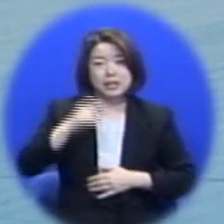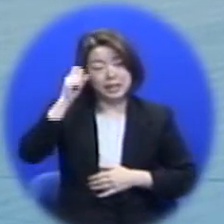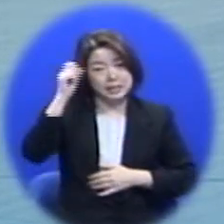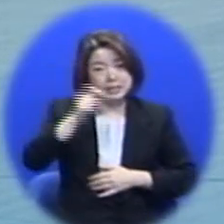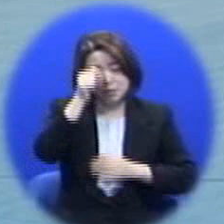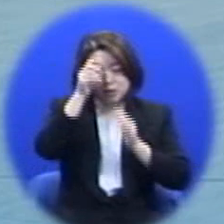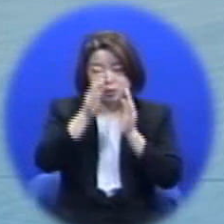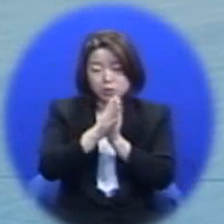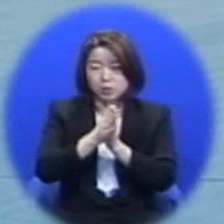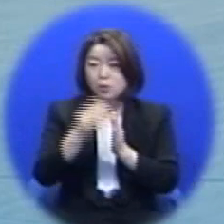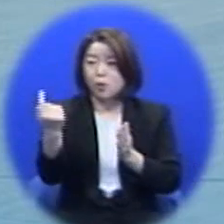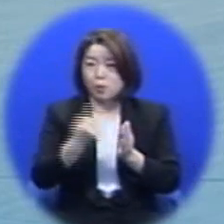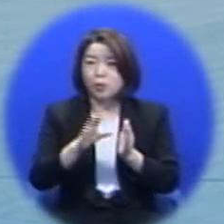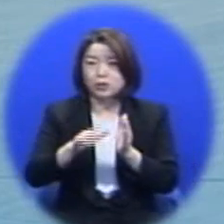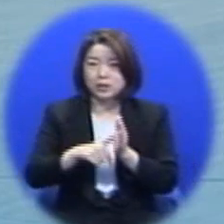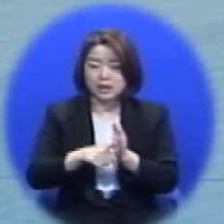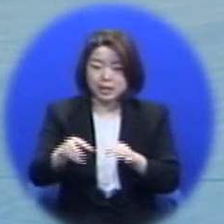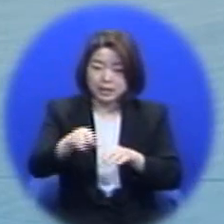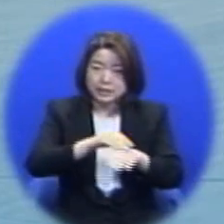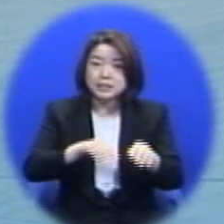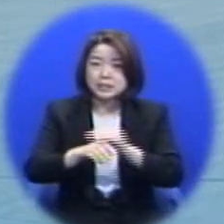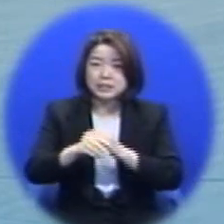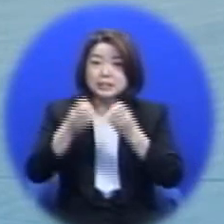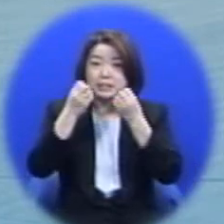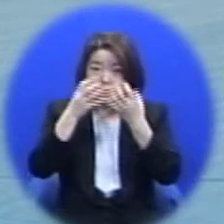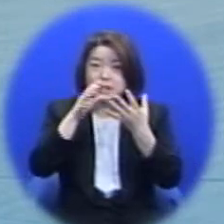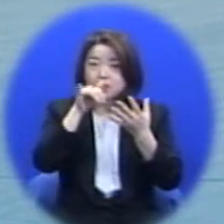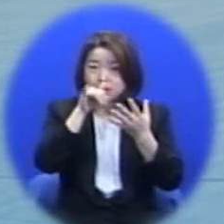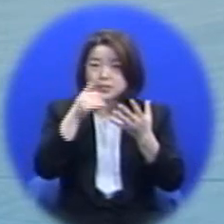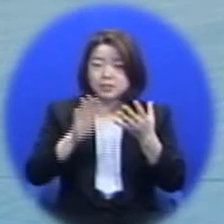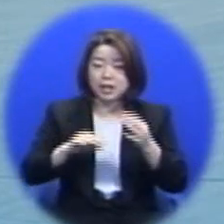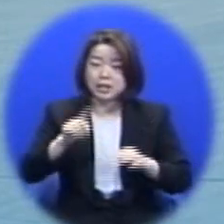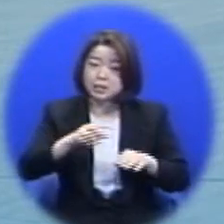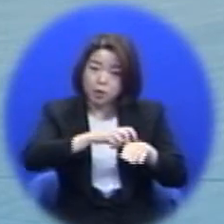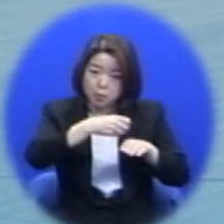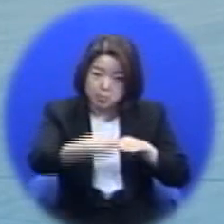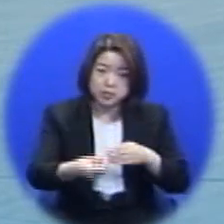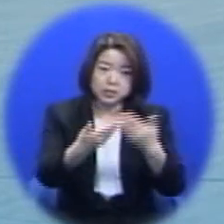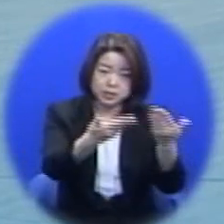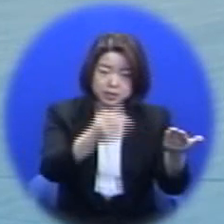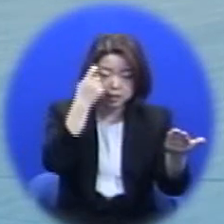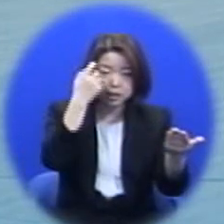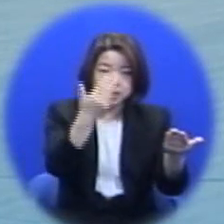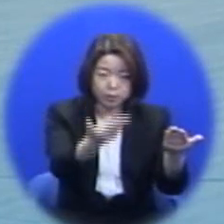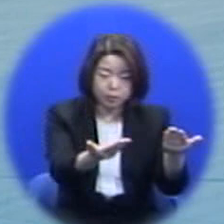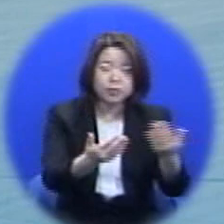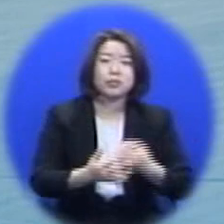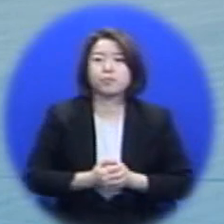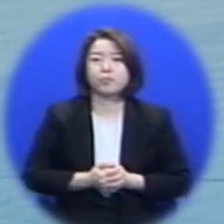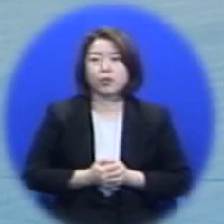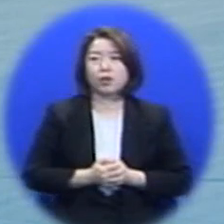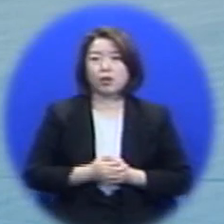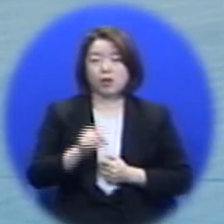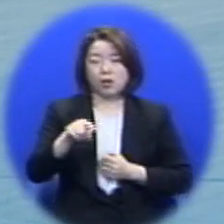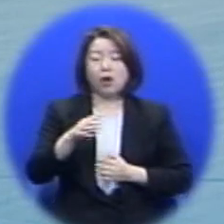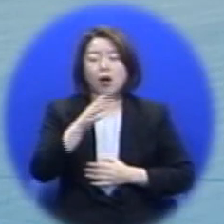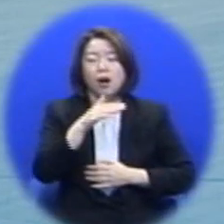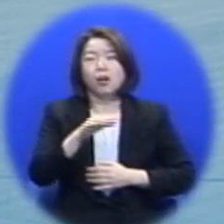때 신은 새 양말이긴 한데 이 양말이라도 벗어드릴까요? 그렇게라도